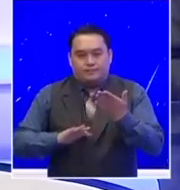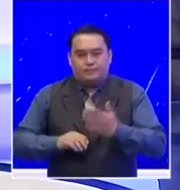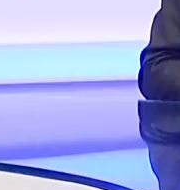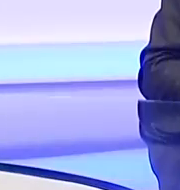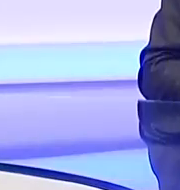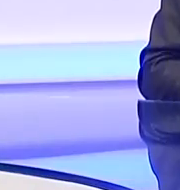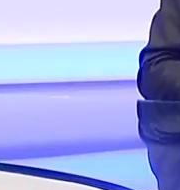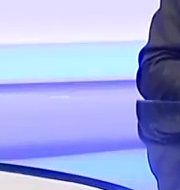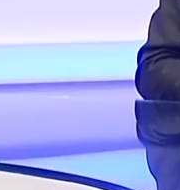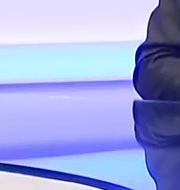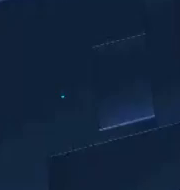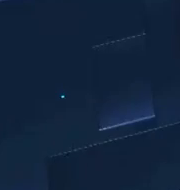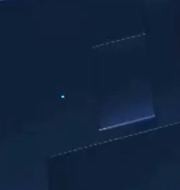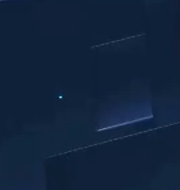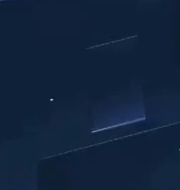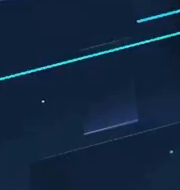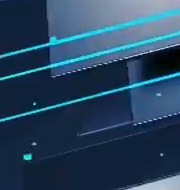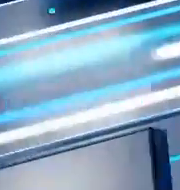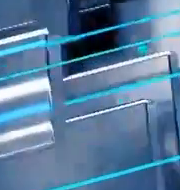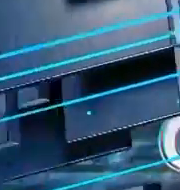выпуска коротко о самом важном.